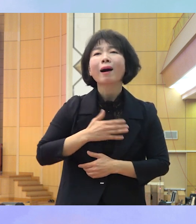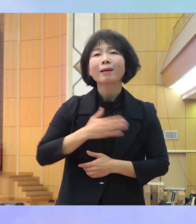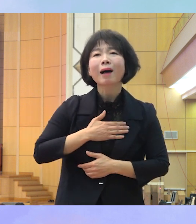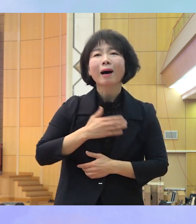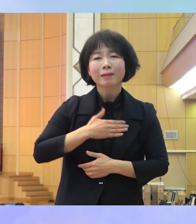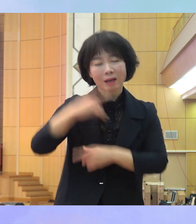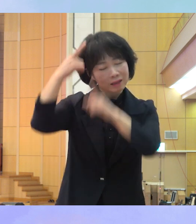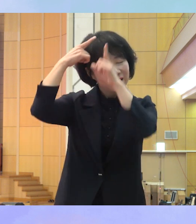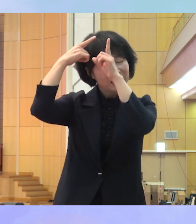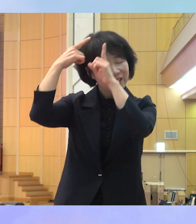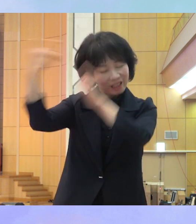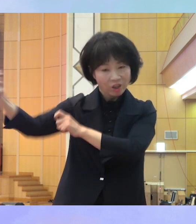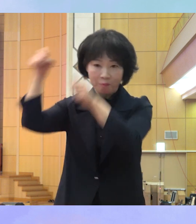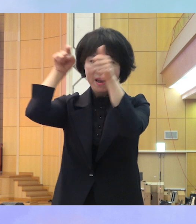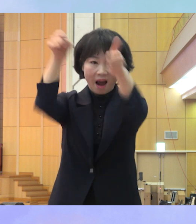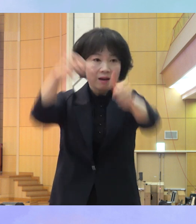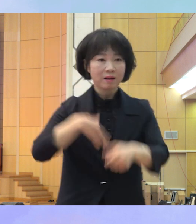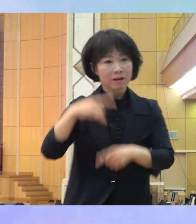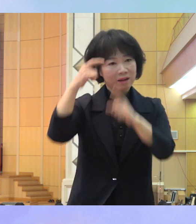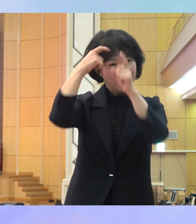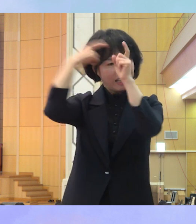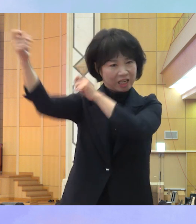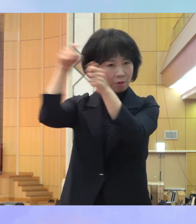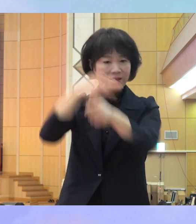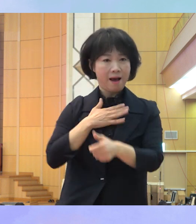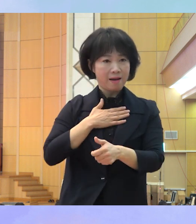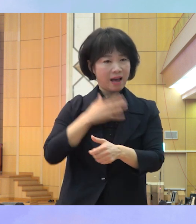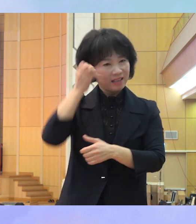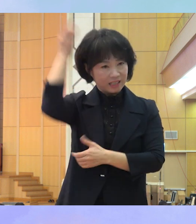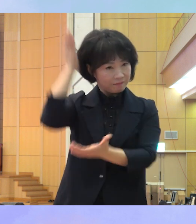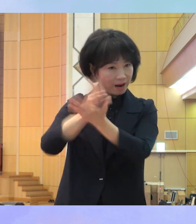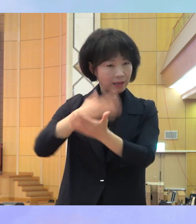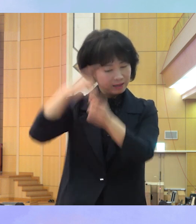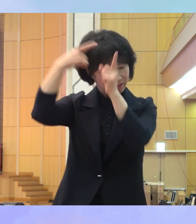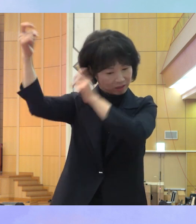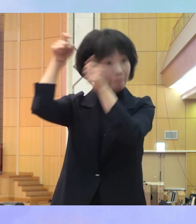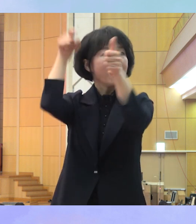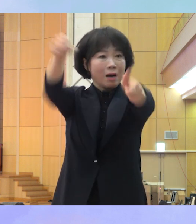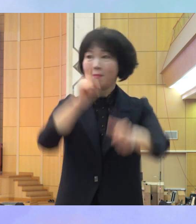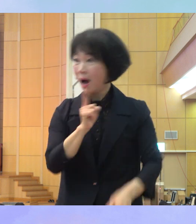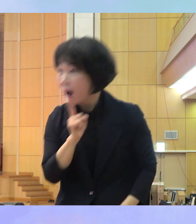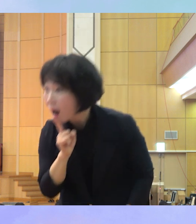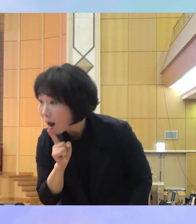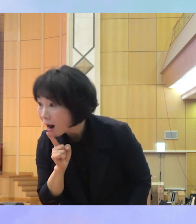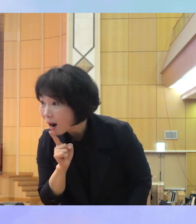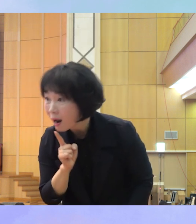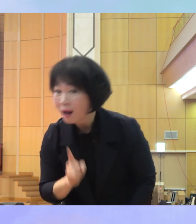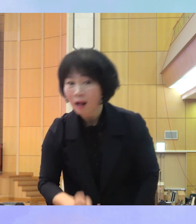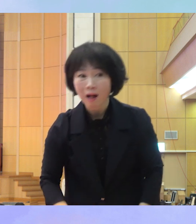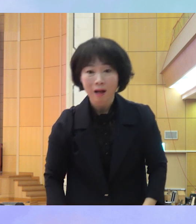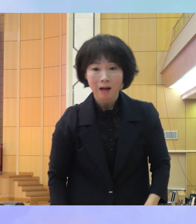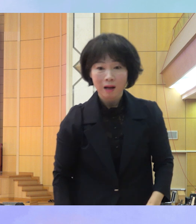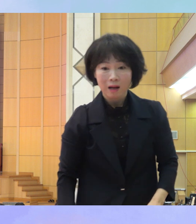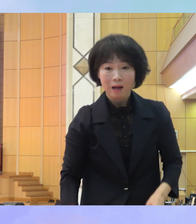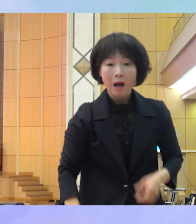기념하라 하시고, 기념하라 하시고. 예? 식후에